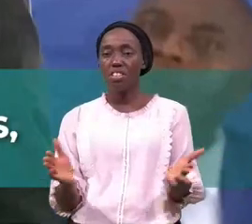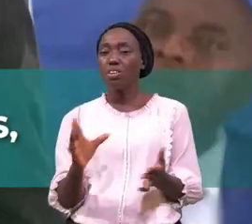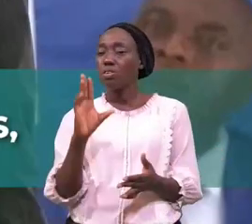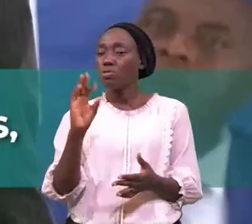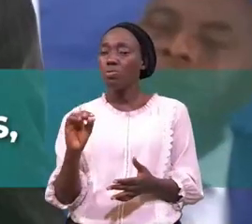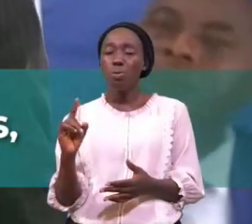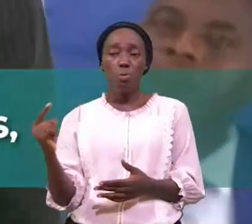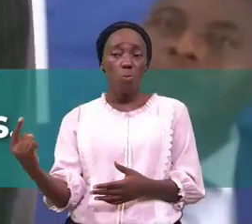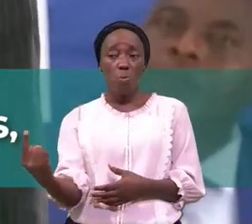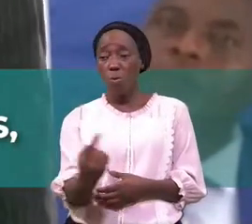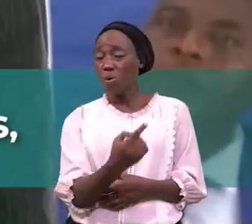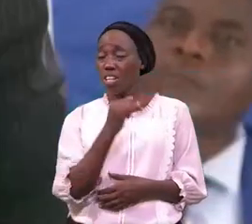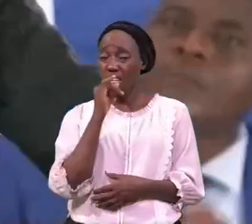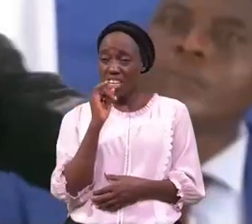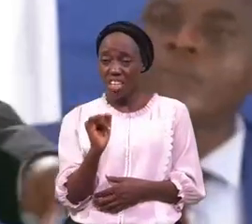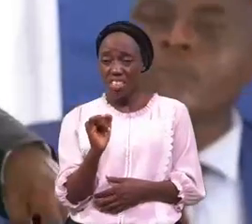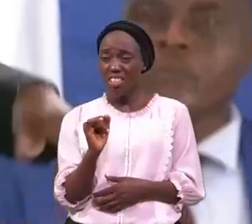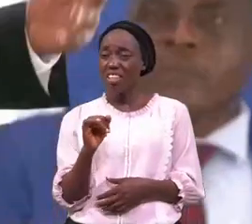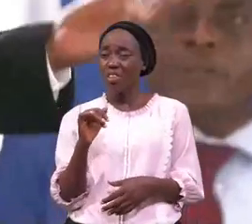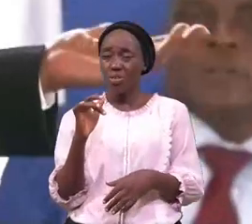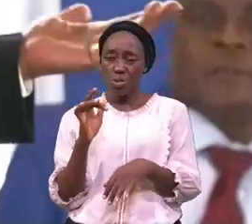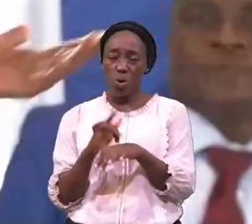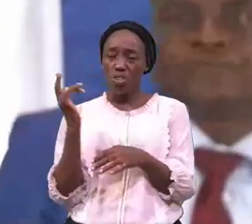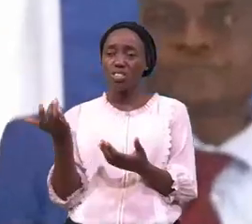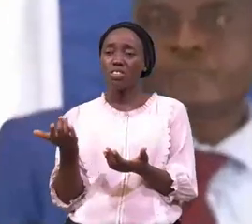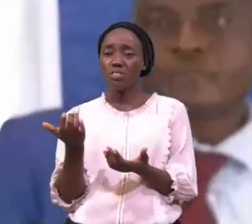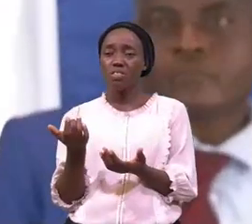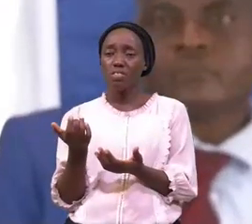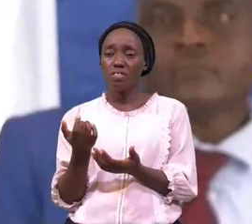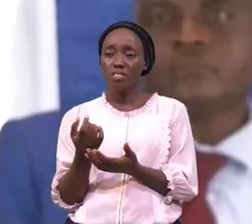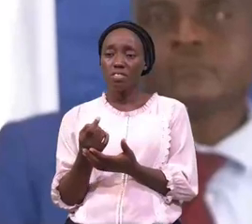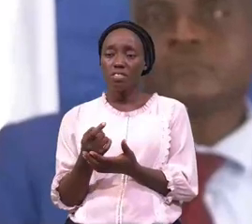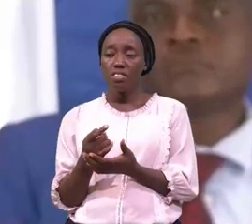Et ça n'a laissé aucune trace dans nos vies.